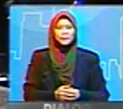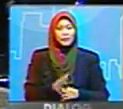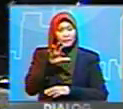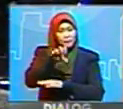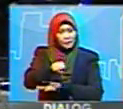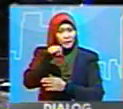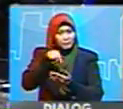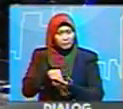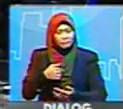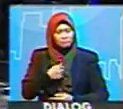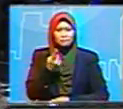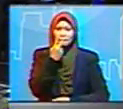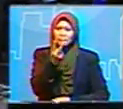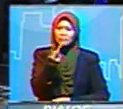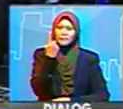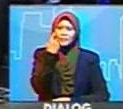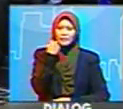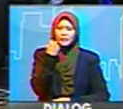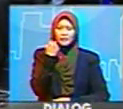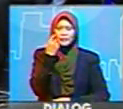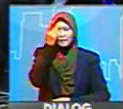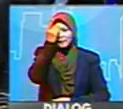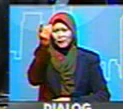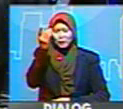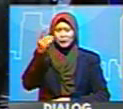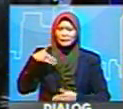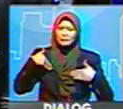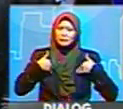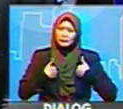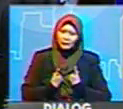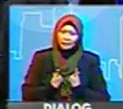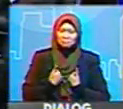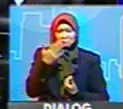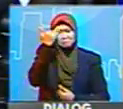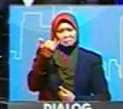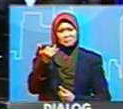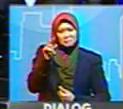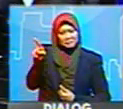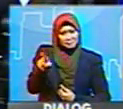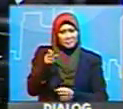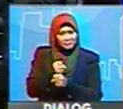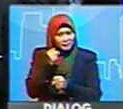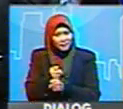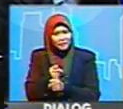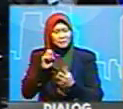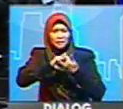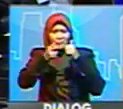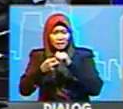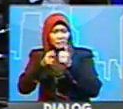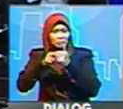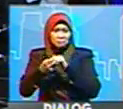malam ini saya lihat tadi Datuk sedikit longl a datang Kenapa penat dengan kerja stres dengan isu semasa ataupun